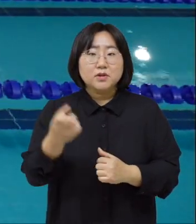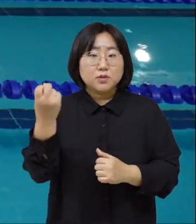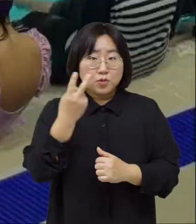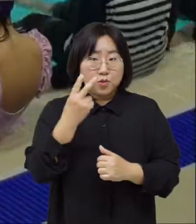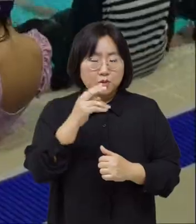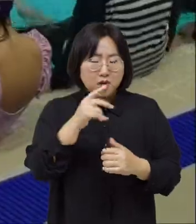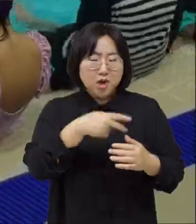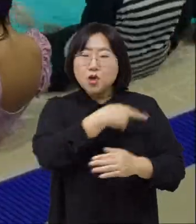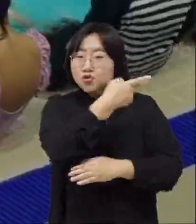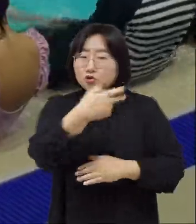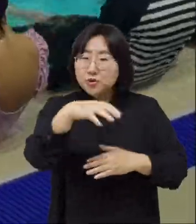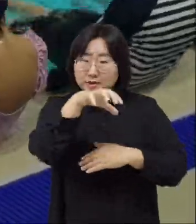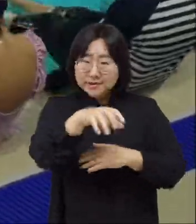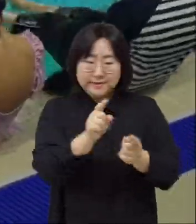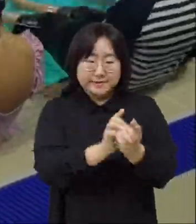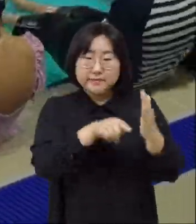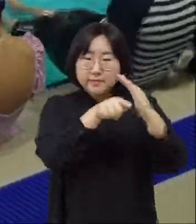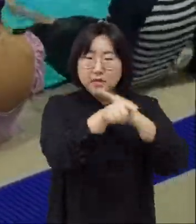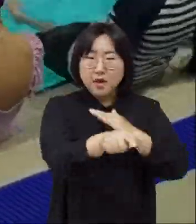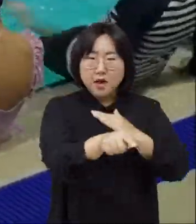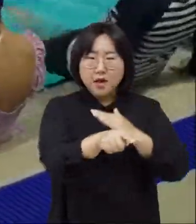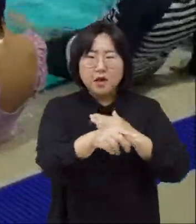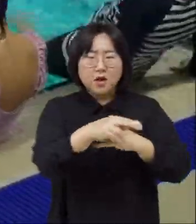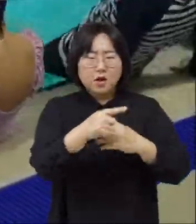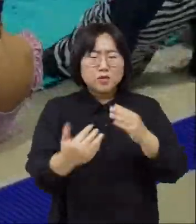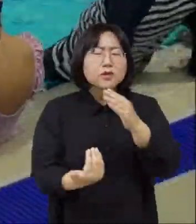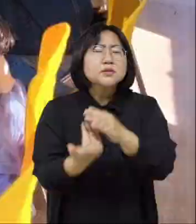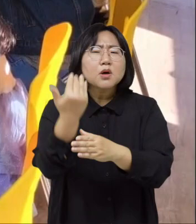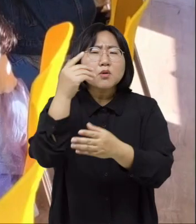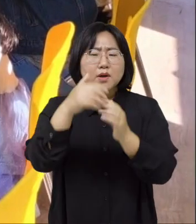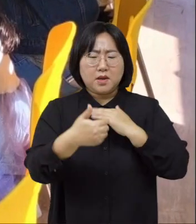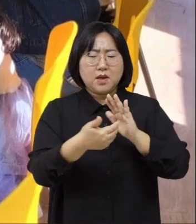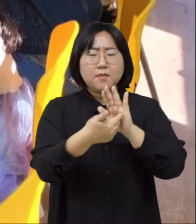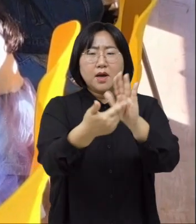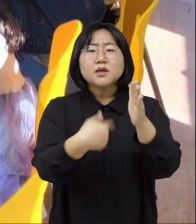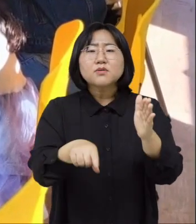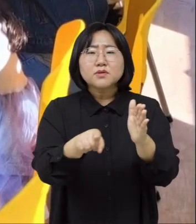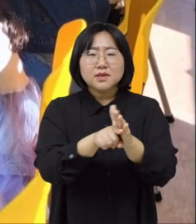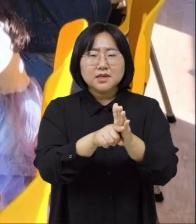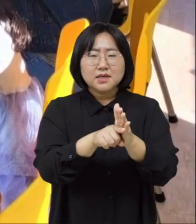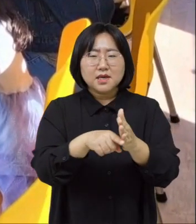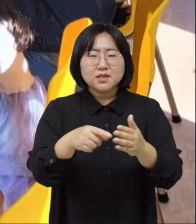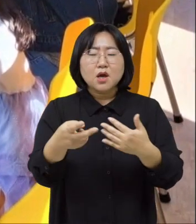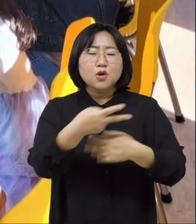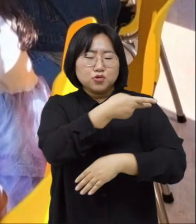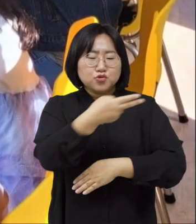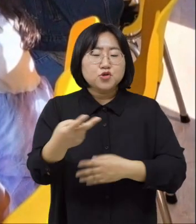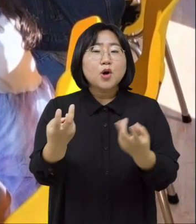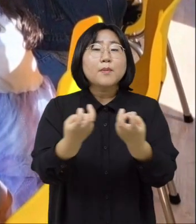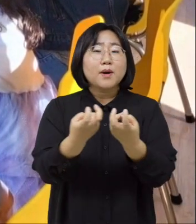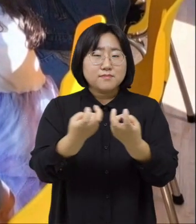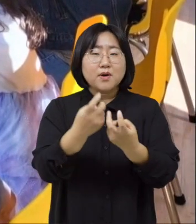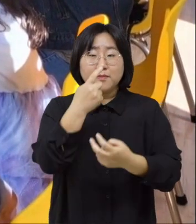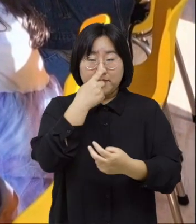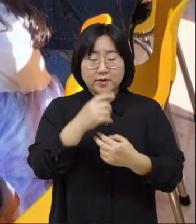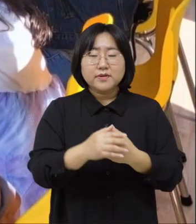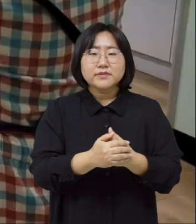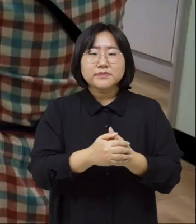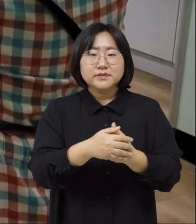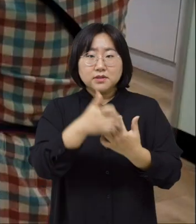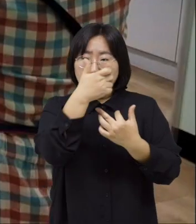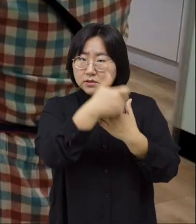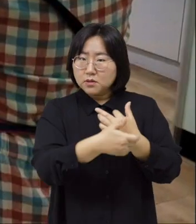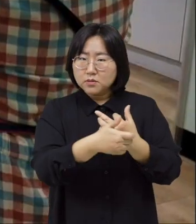혁신도시내 수영장에서 각종 수상사고 발생에 대비한 생존수영법을 배웠습니다. 그리고